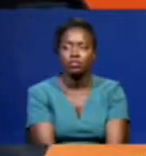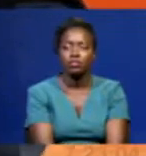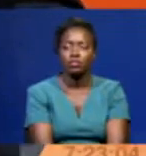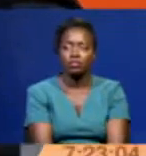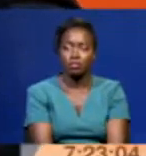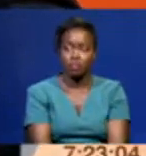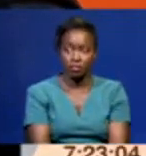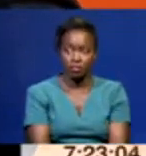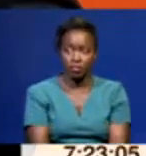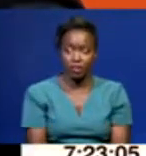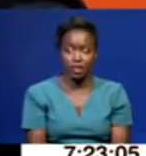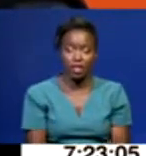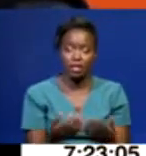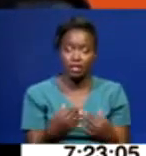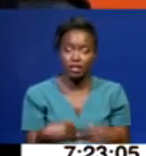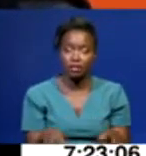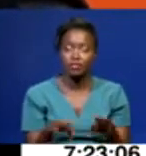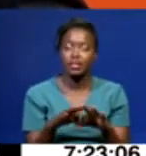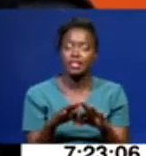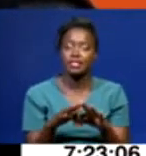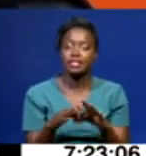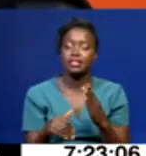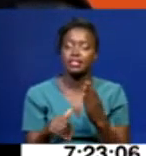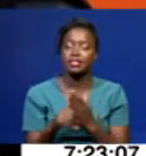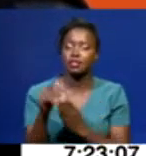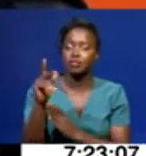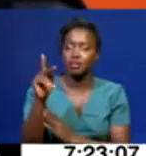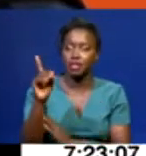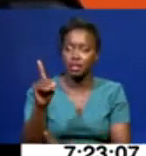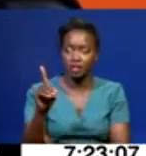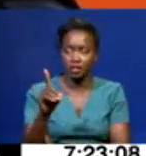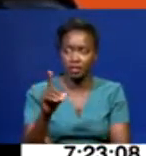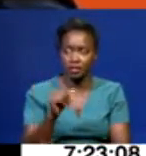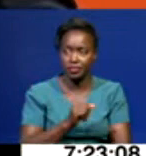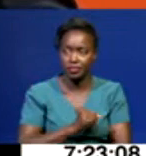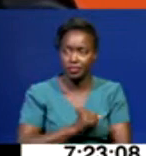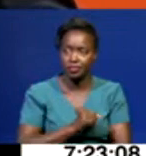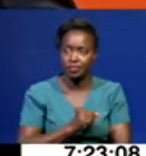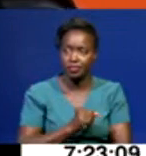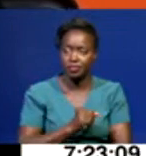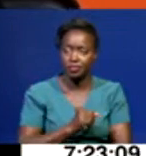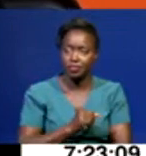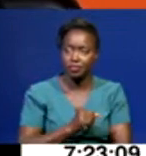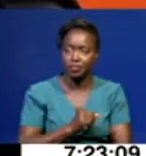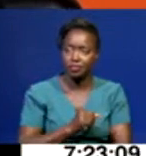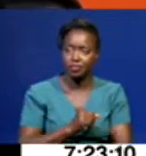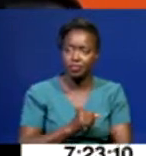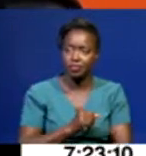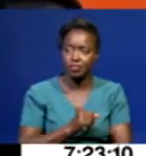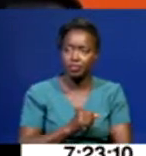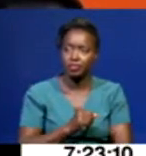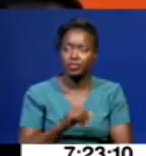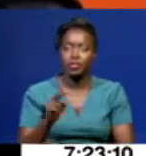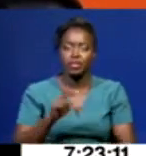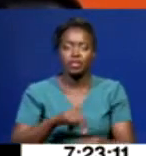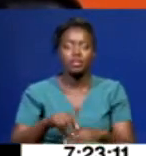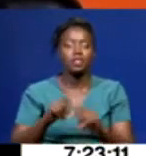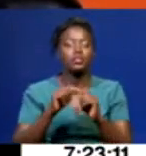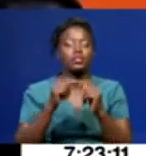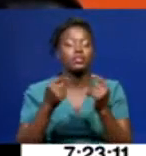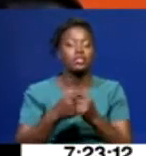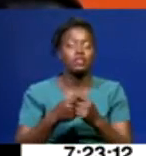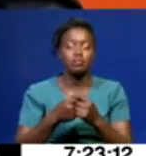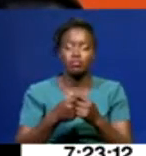Karibu sasa tuelekee viwanjani kama kawaida wengi. Wananiita Karanja David ama ukipenda KD. Timu ya taifa ya soka Harambee